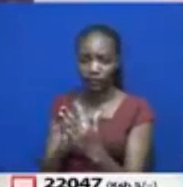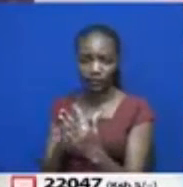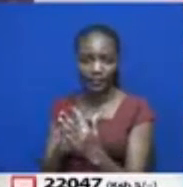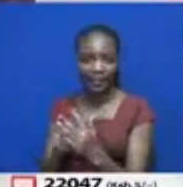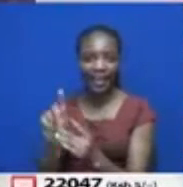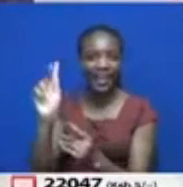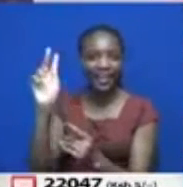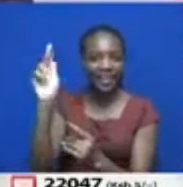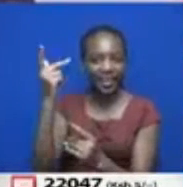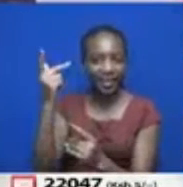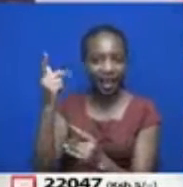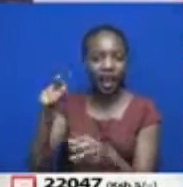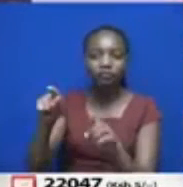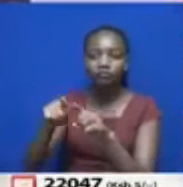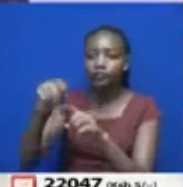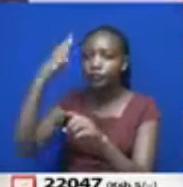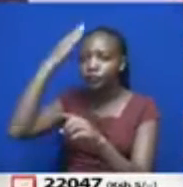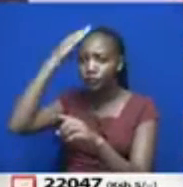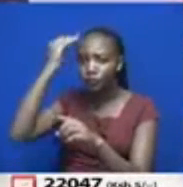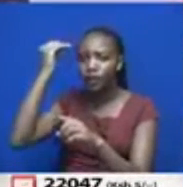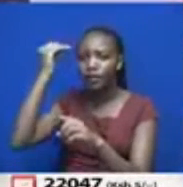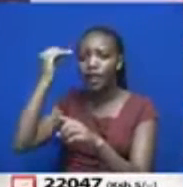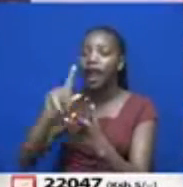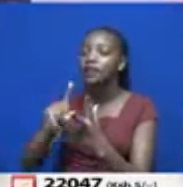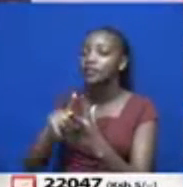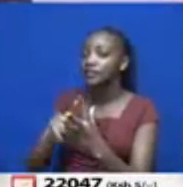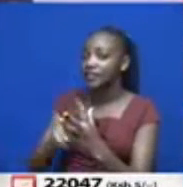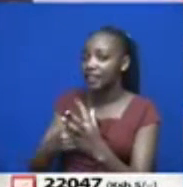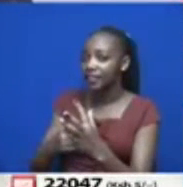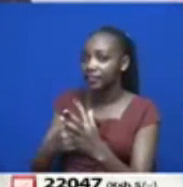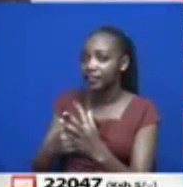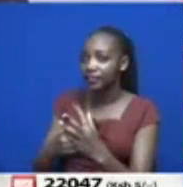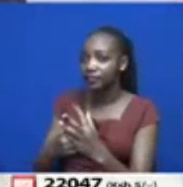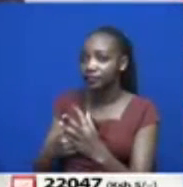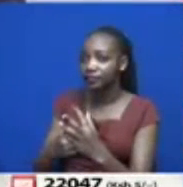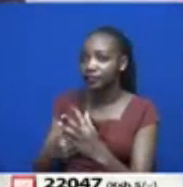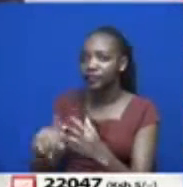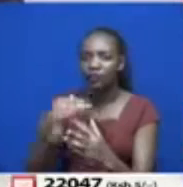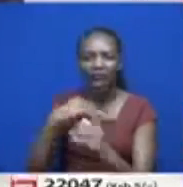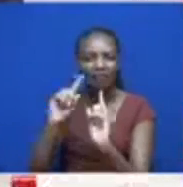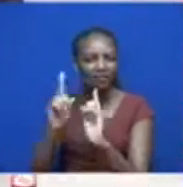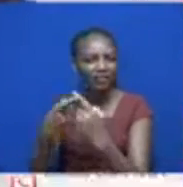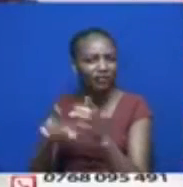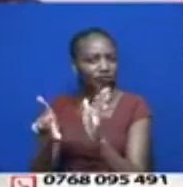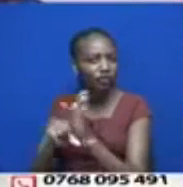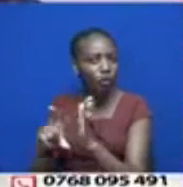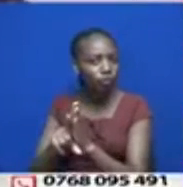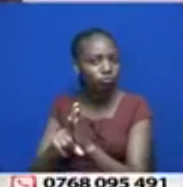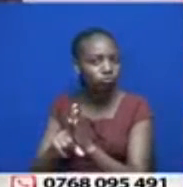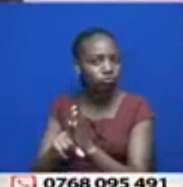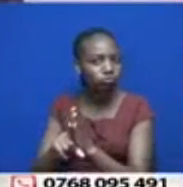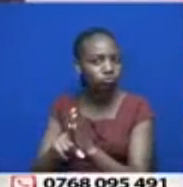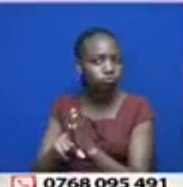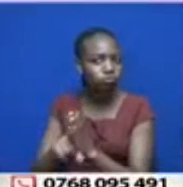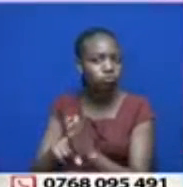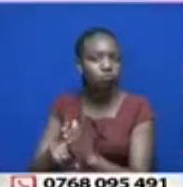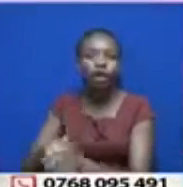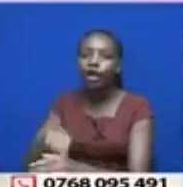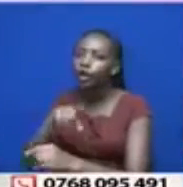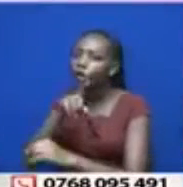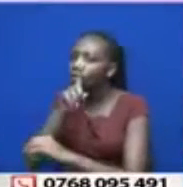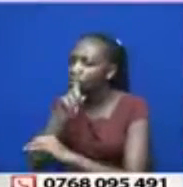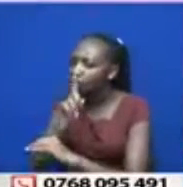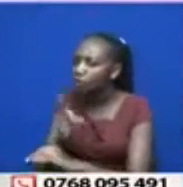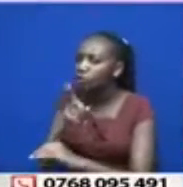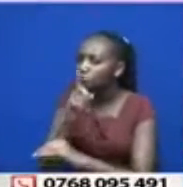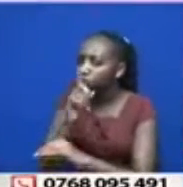Kenya na Somalia walianza kuweka mikakati fulani ambayo yalikuwa ni ya kuadhibu nchi,